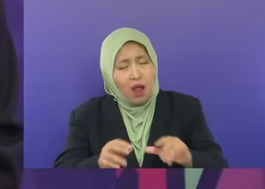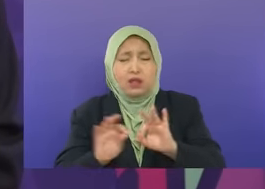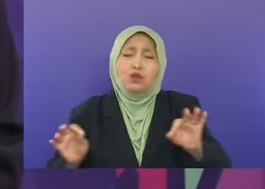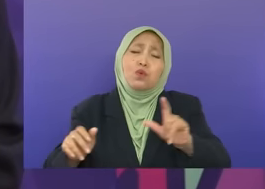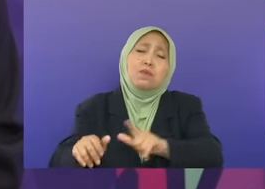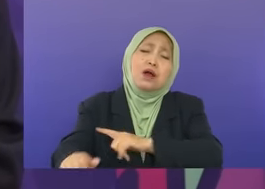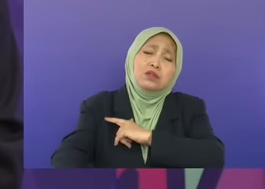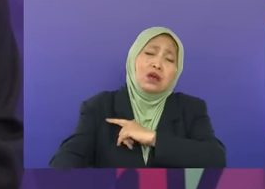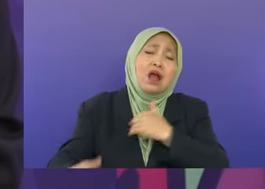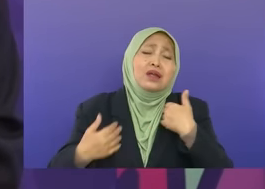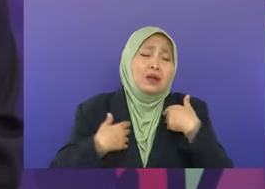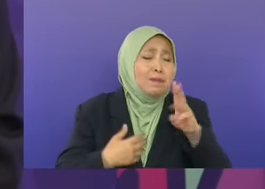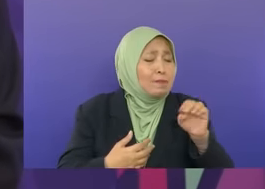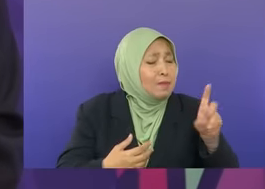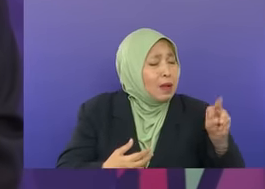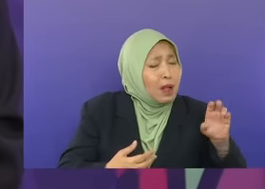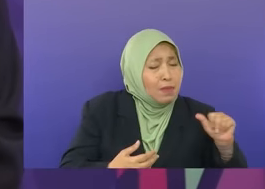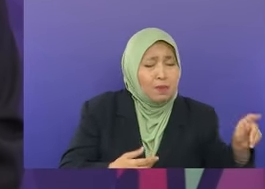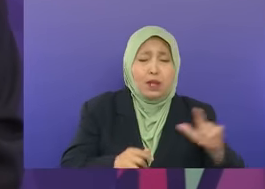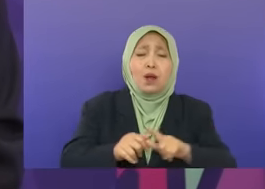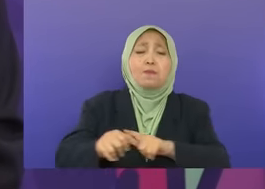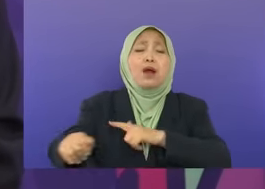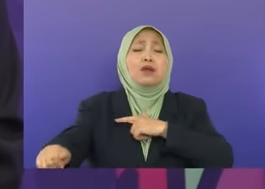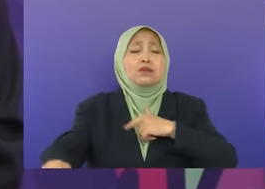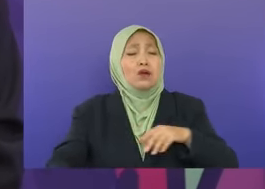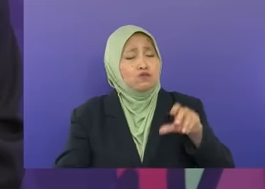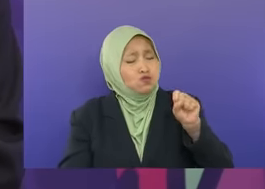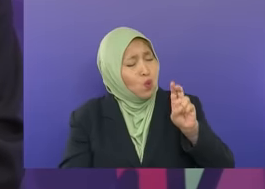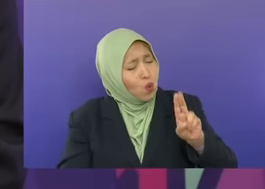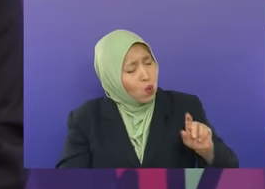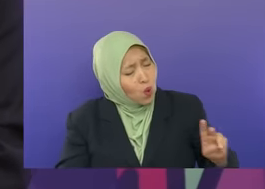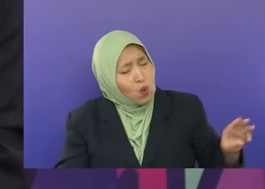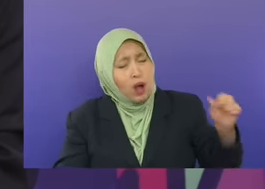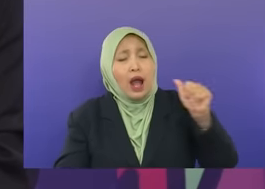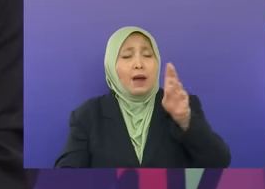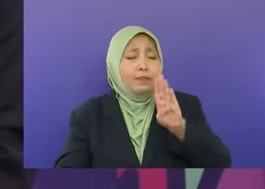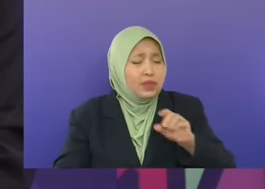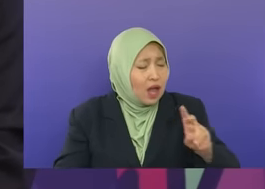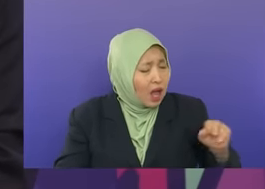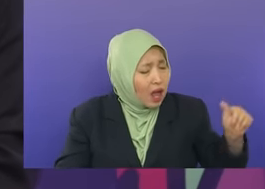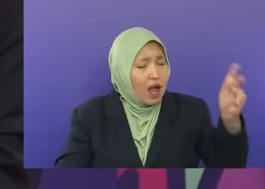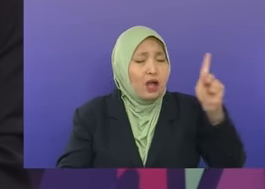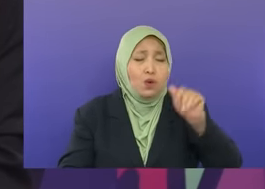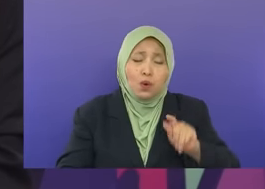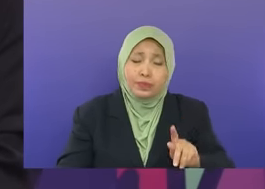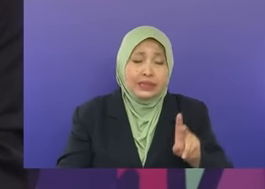Ada pula emak-emak yang panjang hah Allah Ah benar